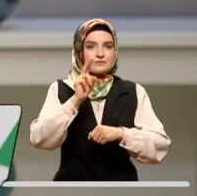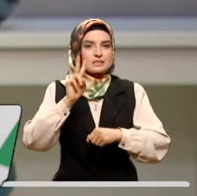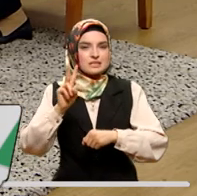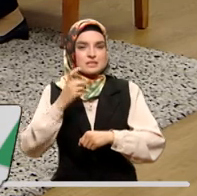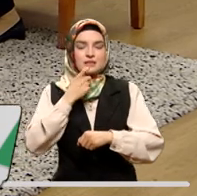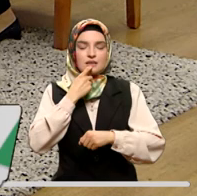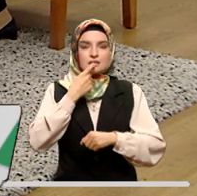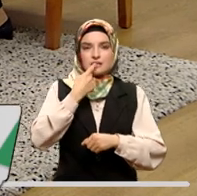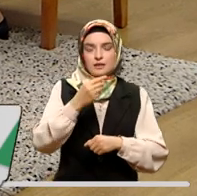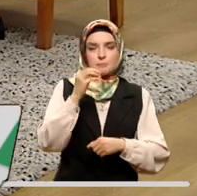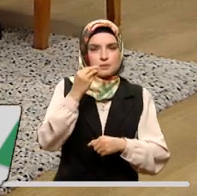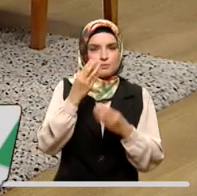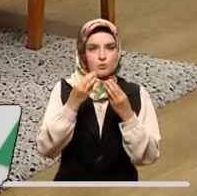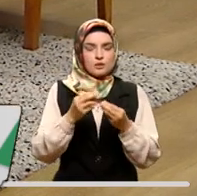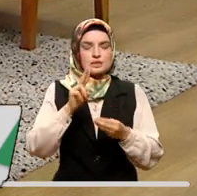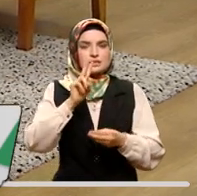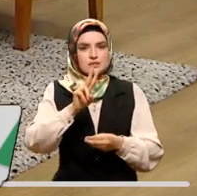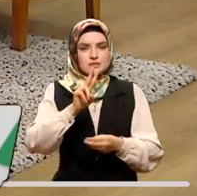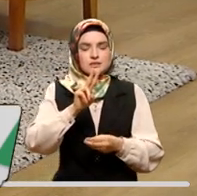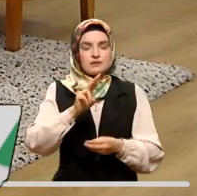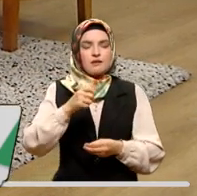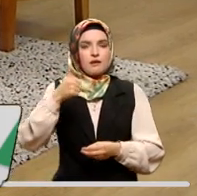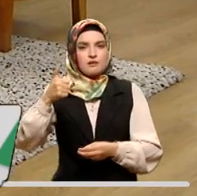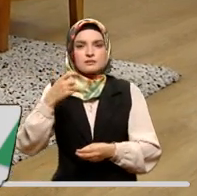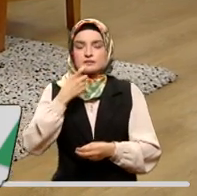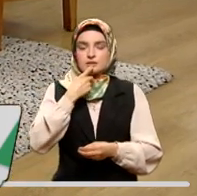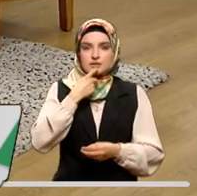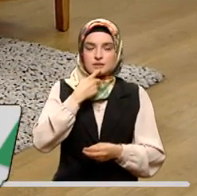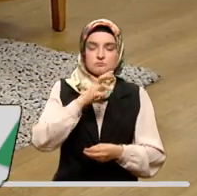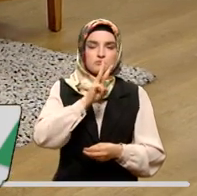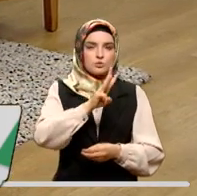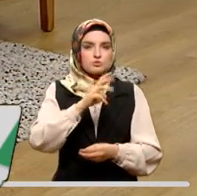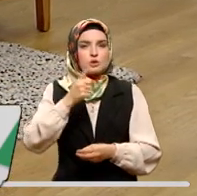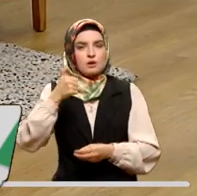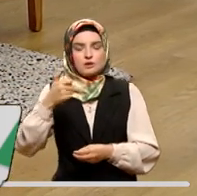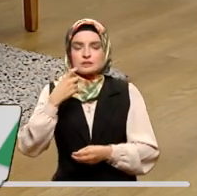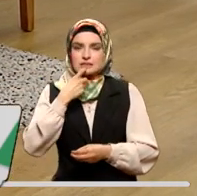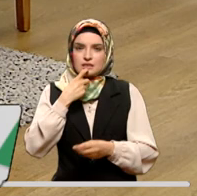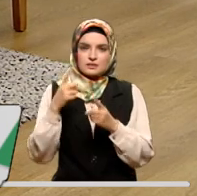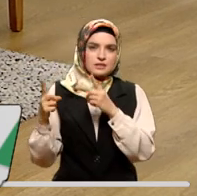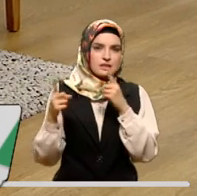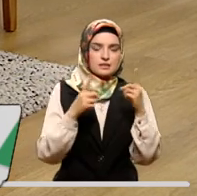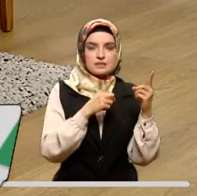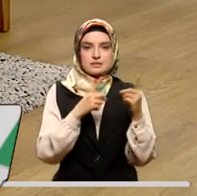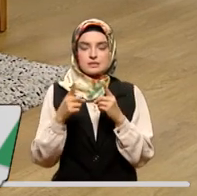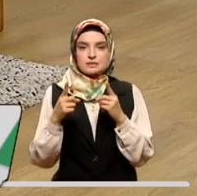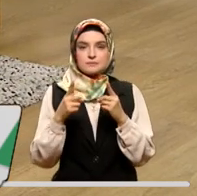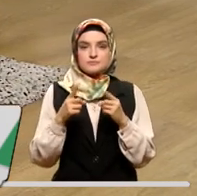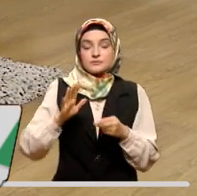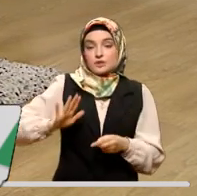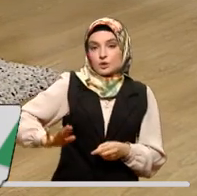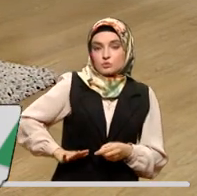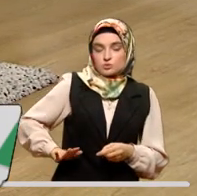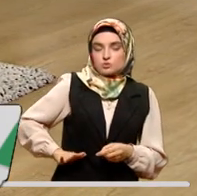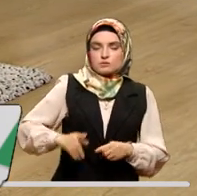bebeklik dönemi denir. 2 yaş ile 6 yaş, bazen 3 yaş ile 6 yaş arasında da o